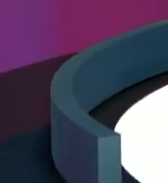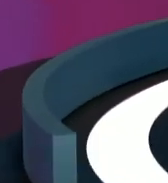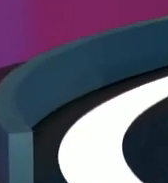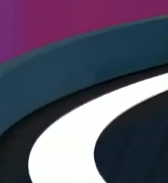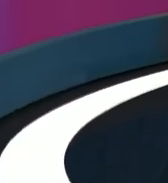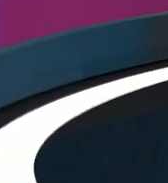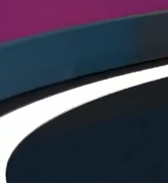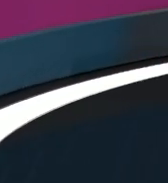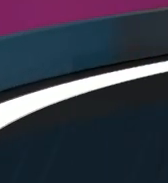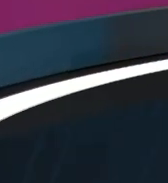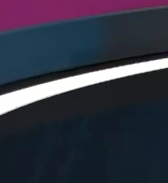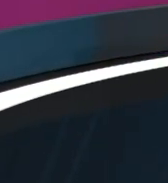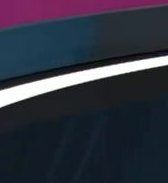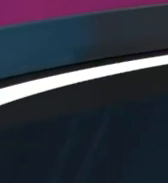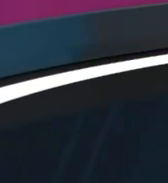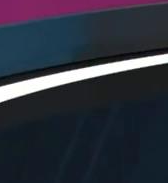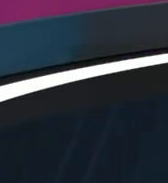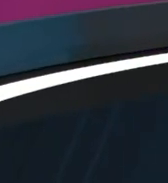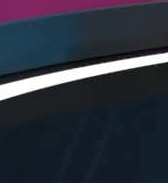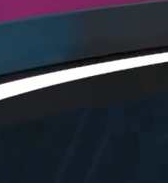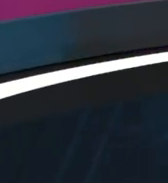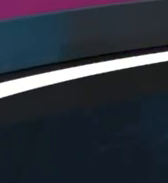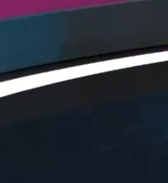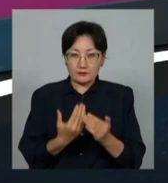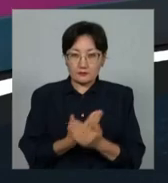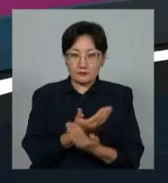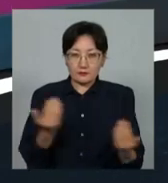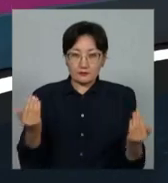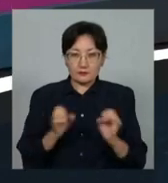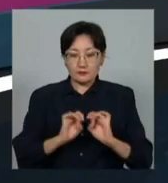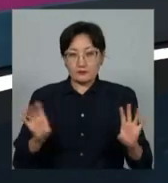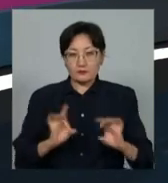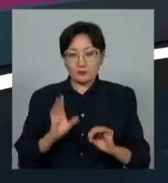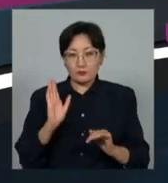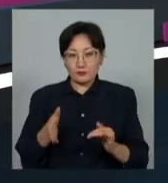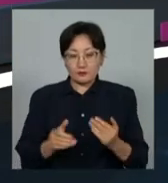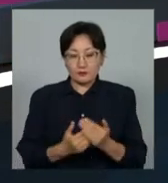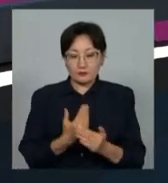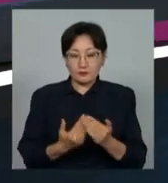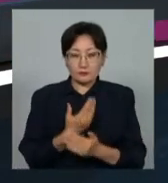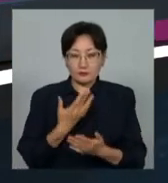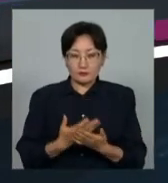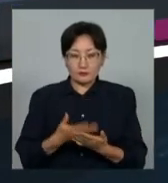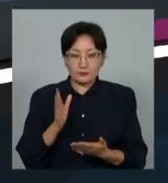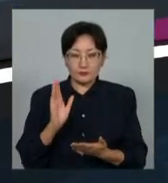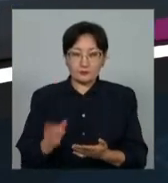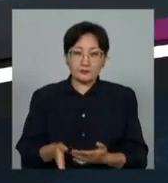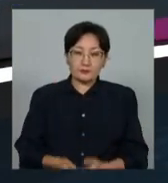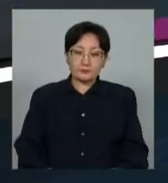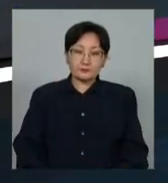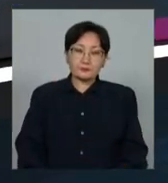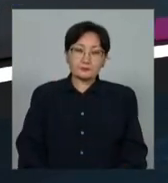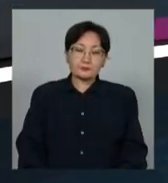Армысыз әлеумет, Алматы арнасының тікелей эфирінде жаңалықтар, студияда Қайрат Советбекұлы және әріптесім Бұлбұл Қалнұрғызы. Қазір